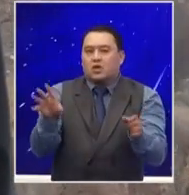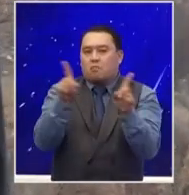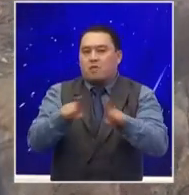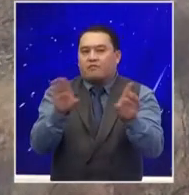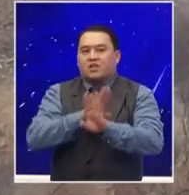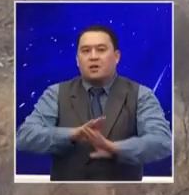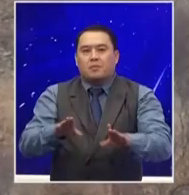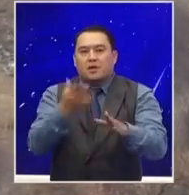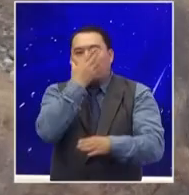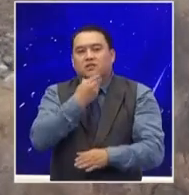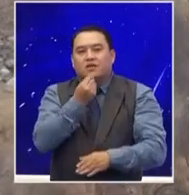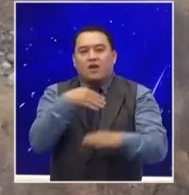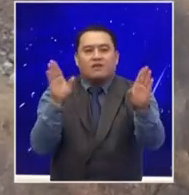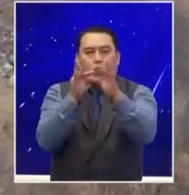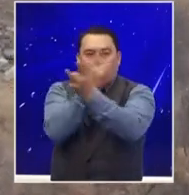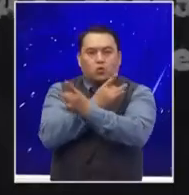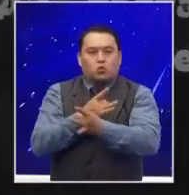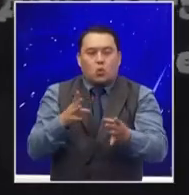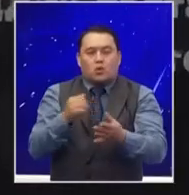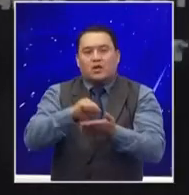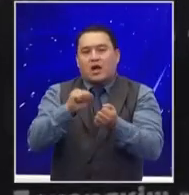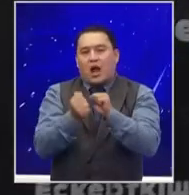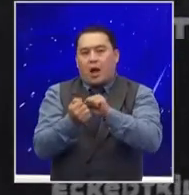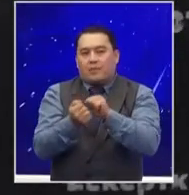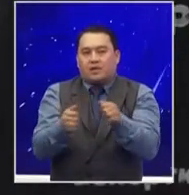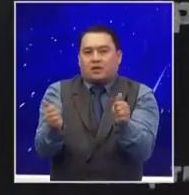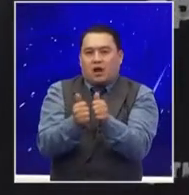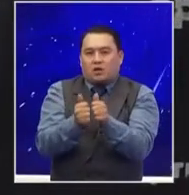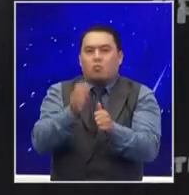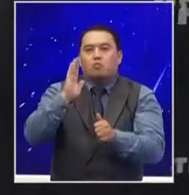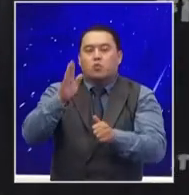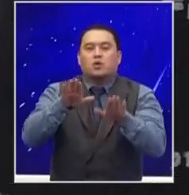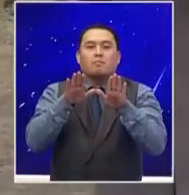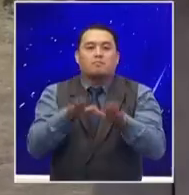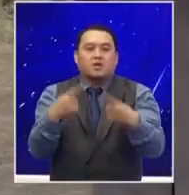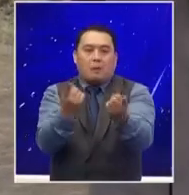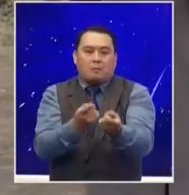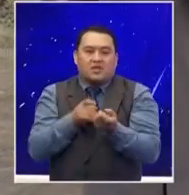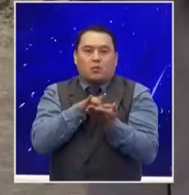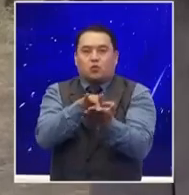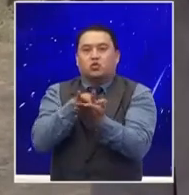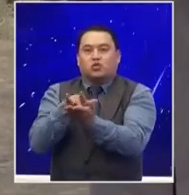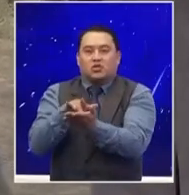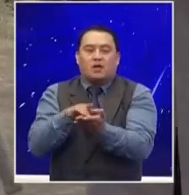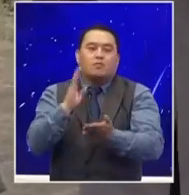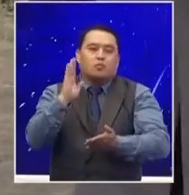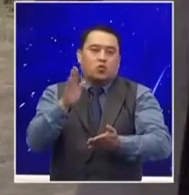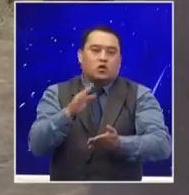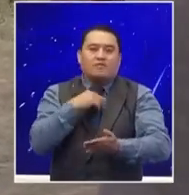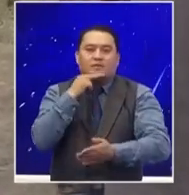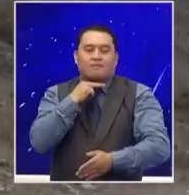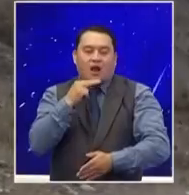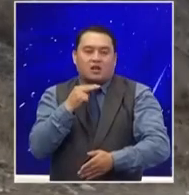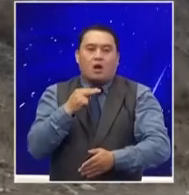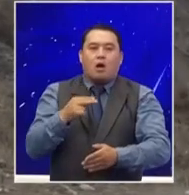неповторимый стиль. А памятник истории и культуры – камень Будды – в недалеком будущем станет местом притяжения путешественников. Помимо этого, в